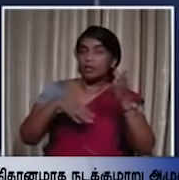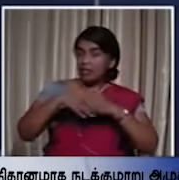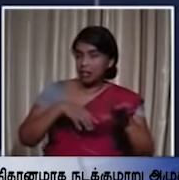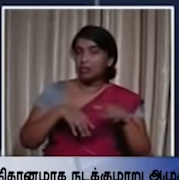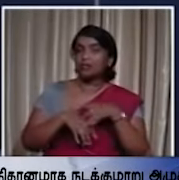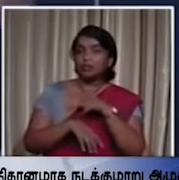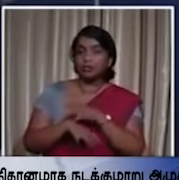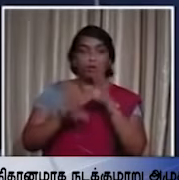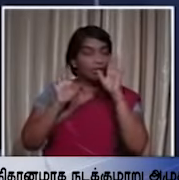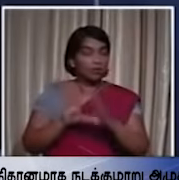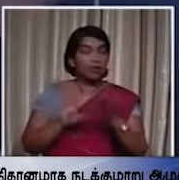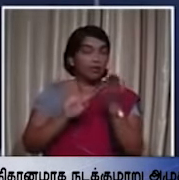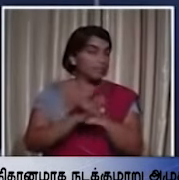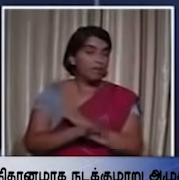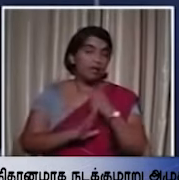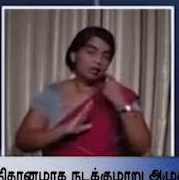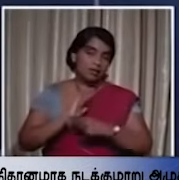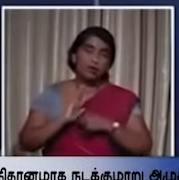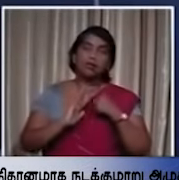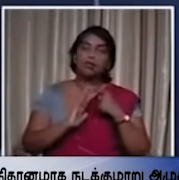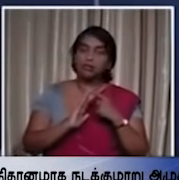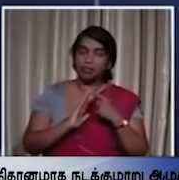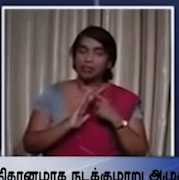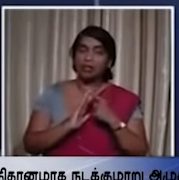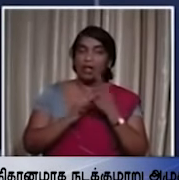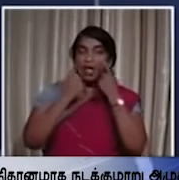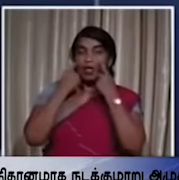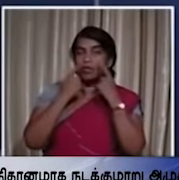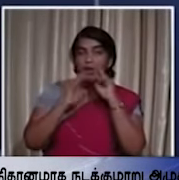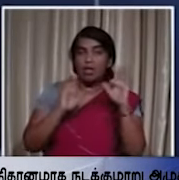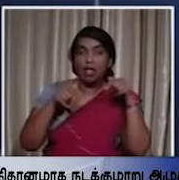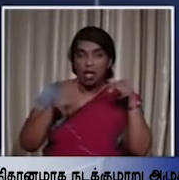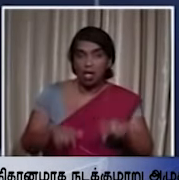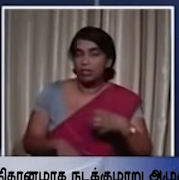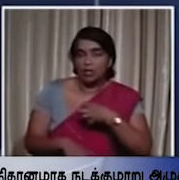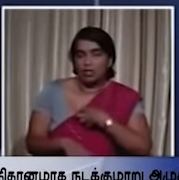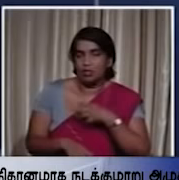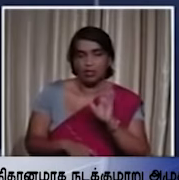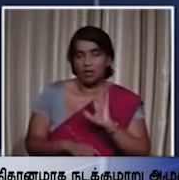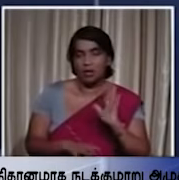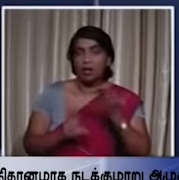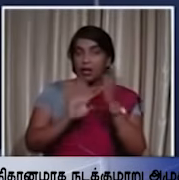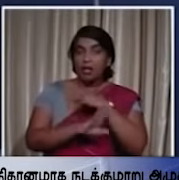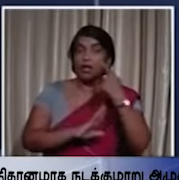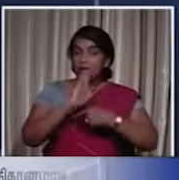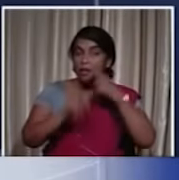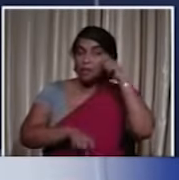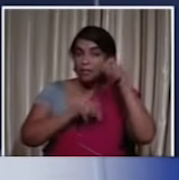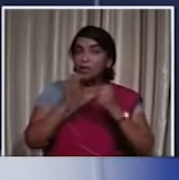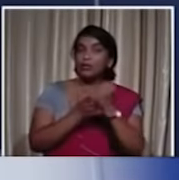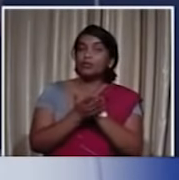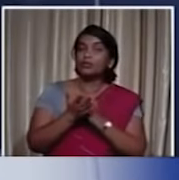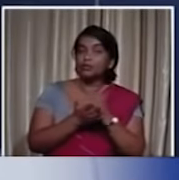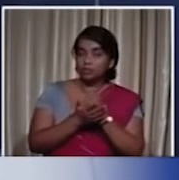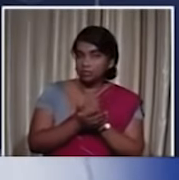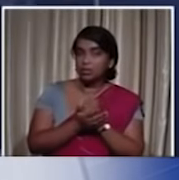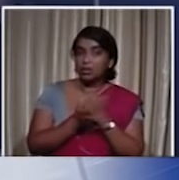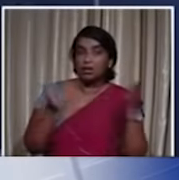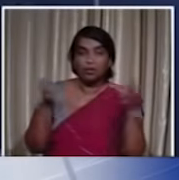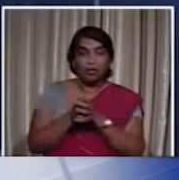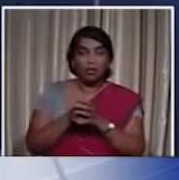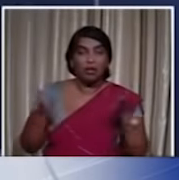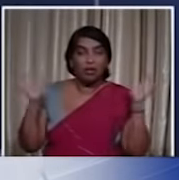எதிர்கொண்டுள்ளார்கள். படுகொலைக்கு இனி இடமளிக்க முடியாது. அதற்கு மேலாக April 21 தாக்குதல் ஊடாக கத்தோலிக்க மக்களும் படுகொலை செய்யப்பட்டார்கள்.